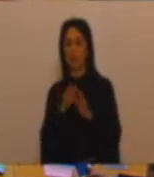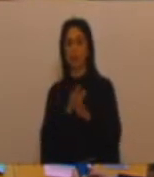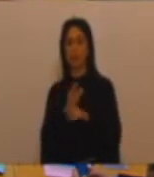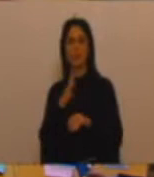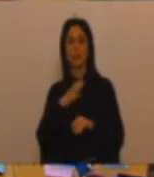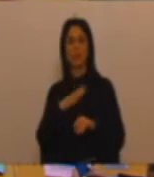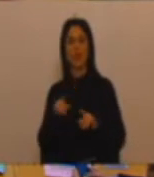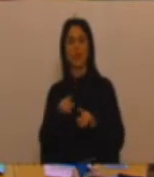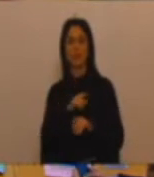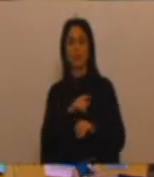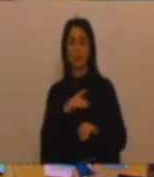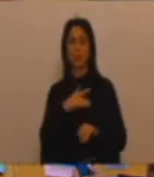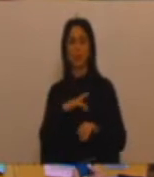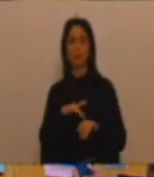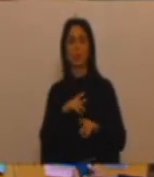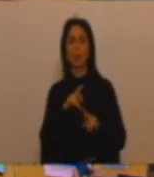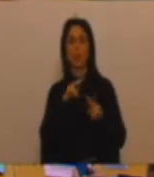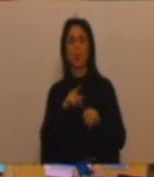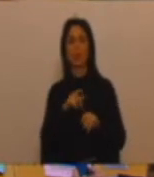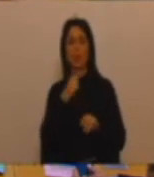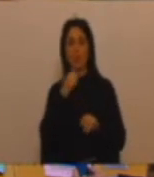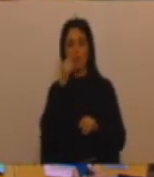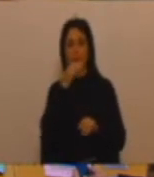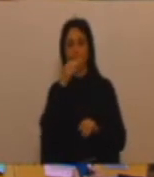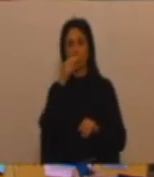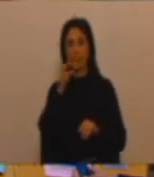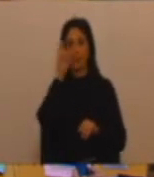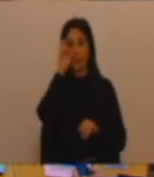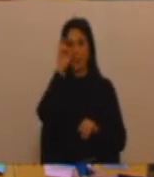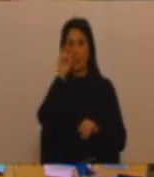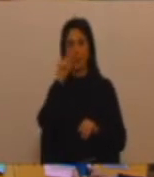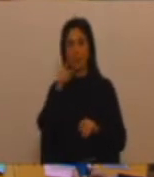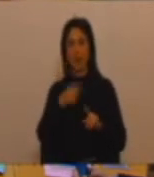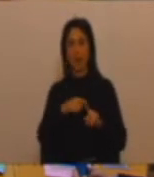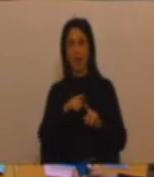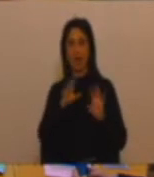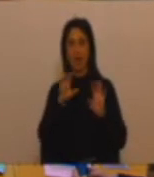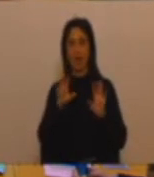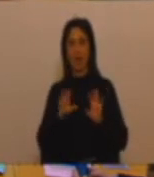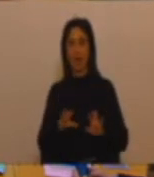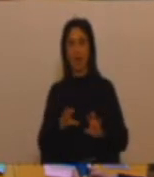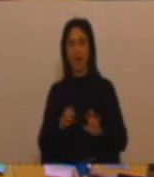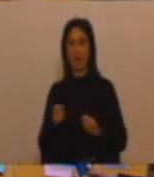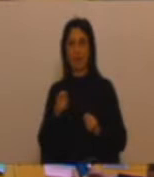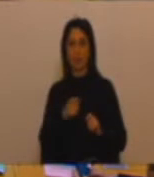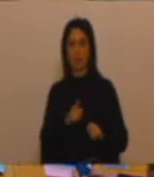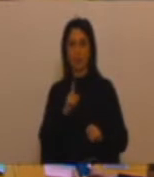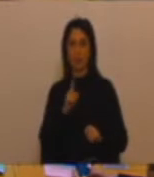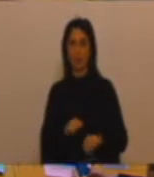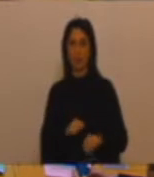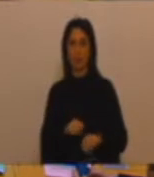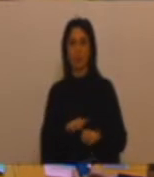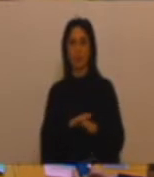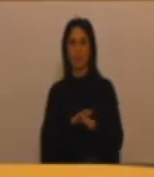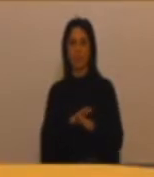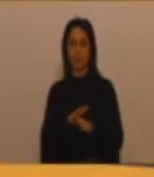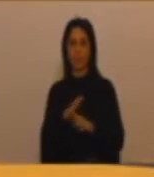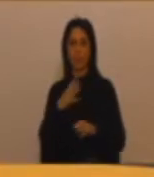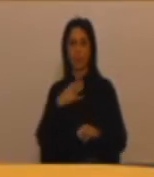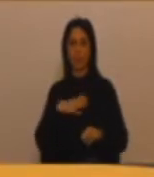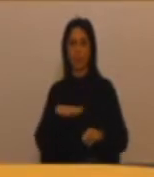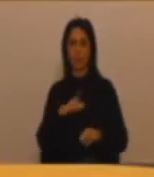sakartvelo romelic madlobas euneba xelisupas am kanonis shemotanisatvis sruliat